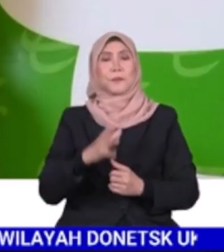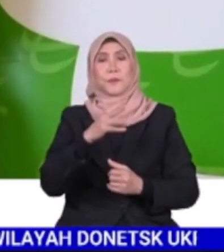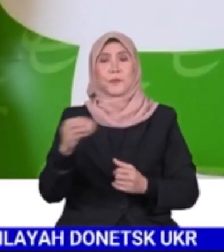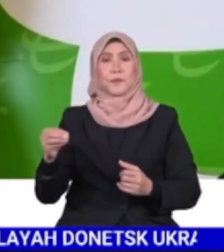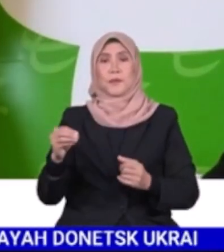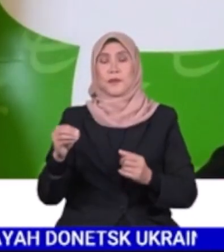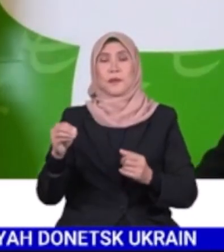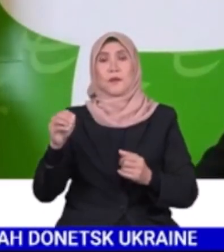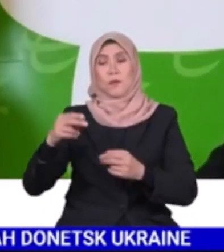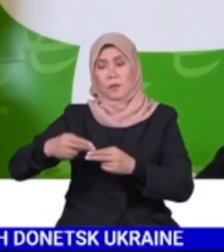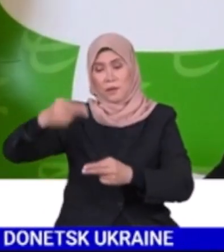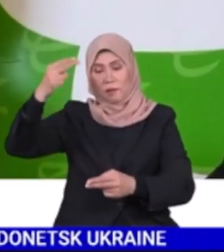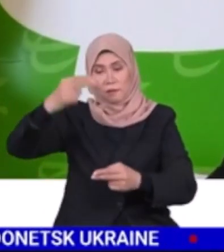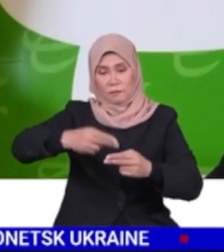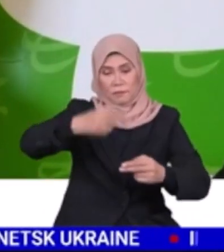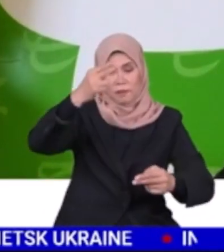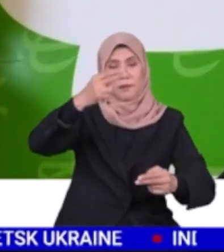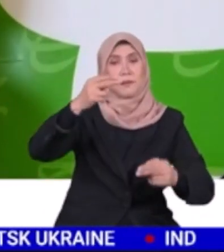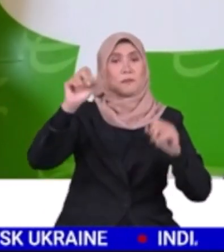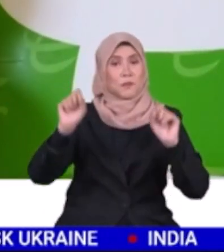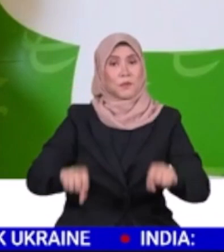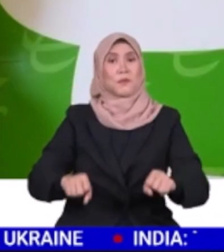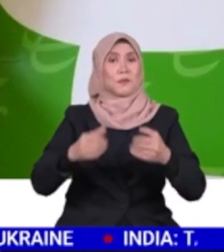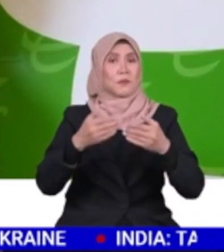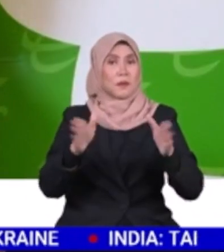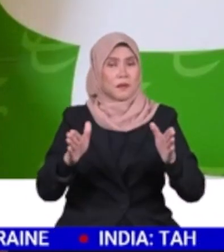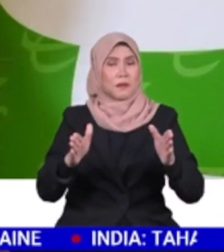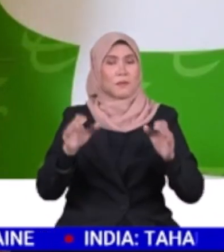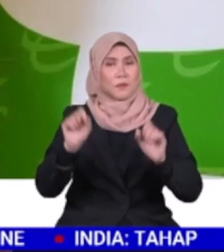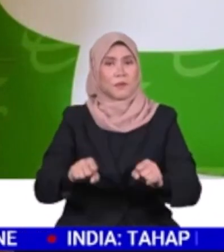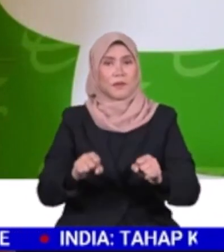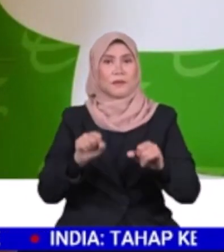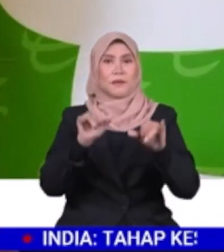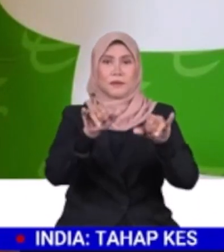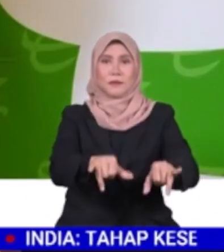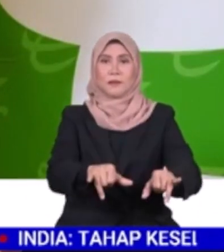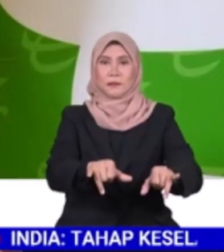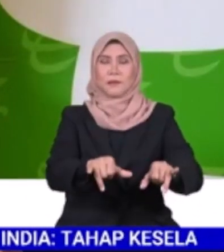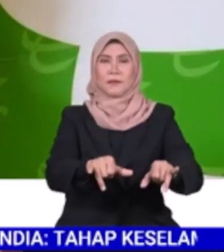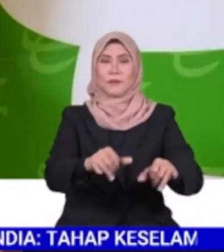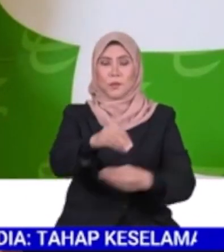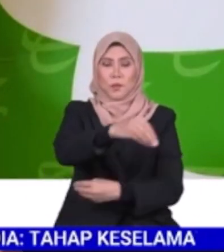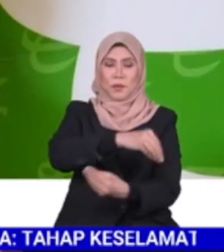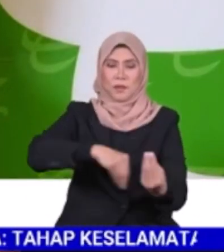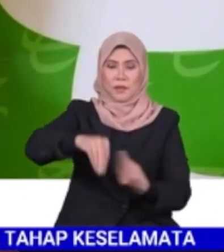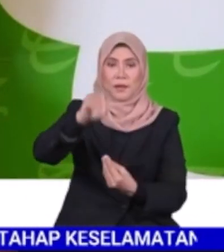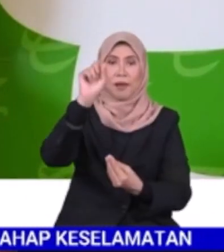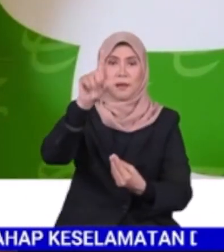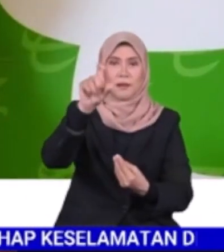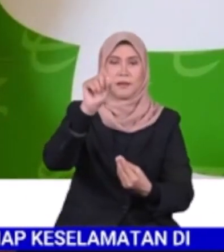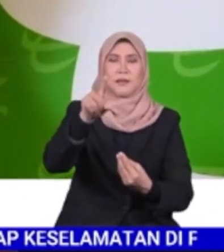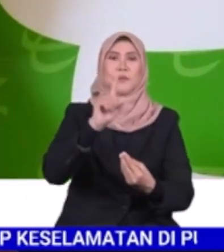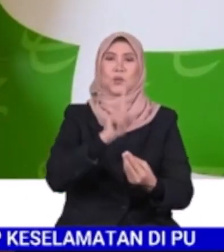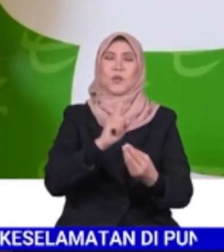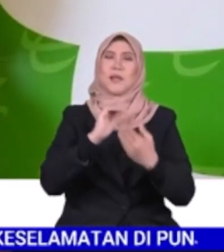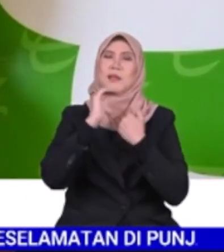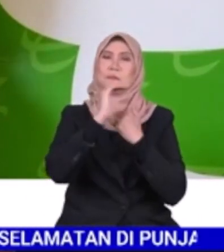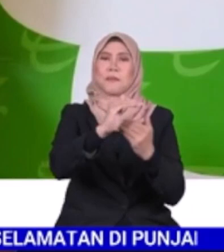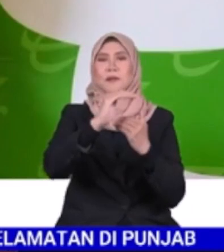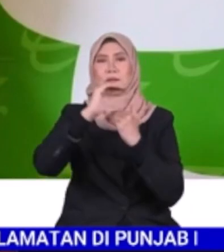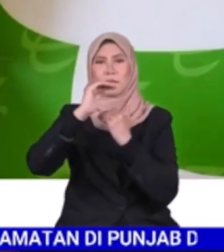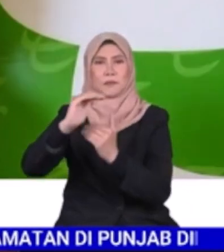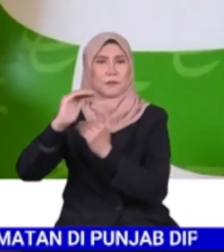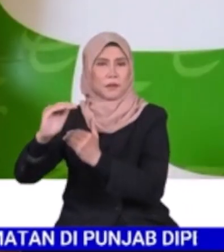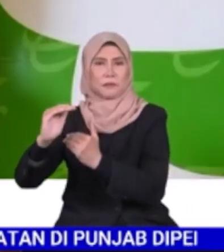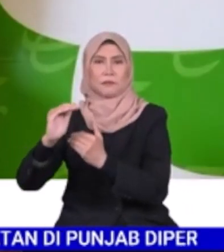takongan hotel-hote yang di boleh beroperasi untuk eee operasi Haji pada tahun ini agak terhangat dengan